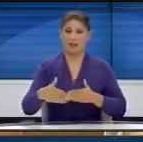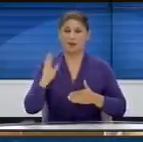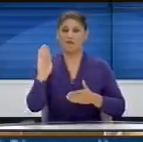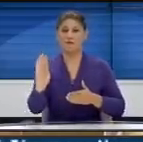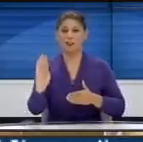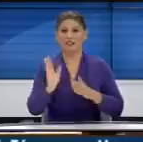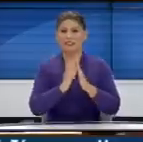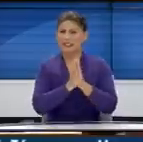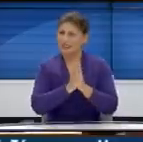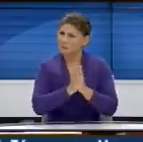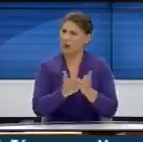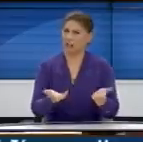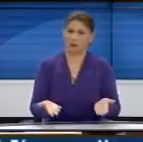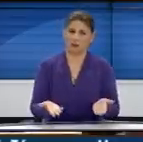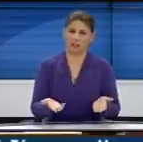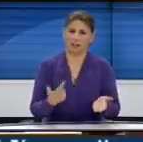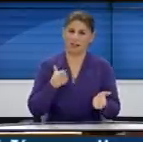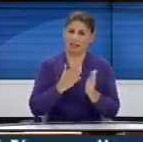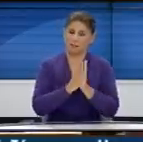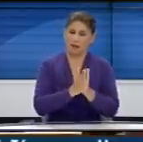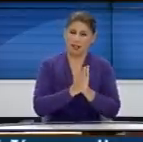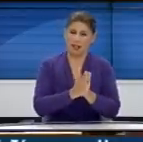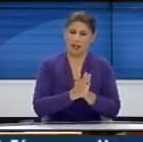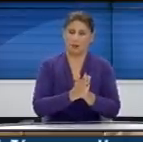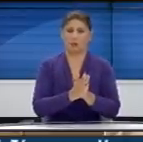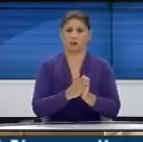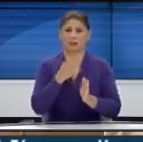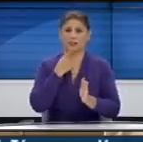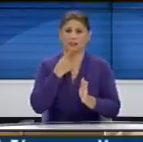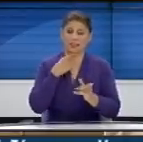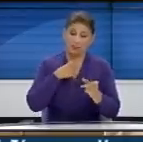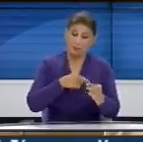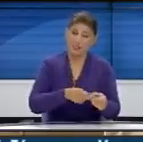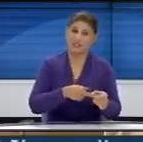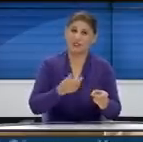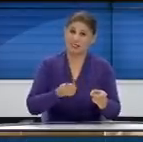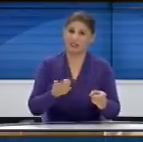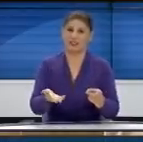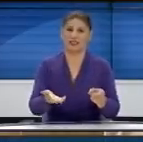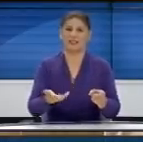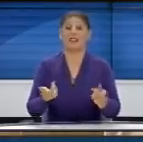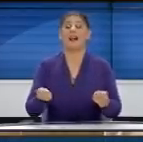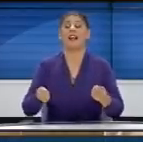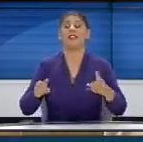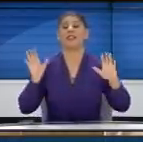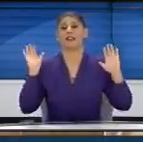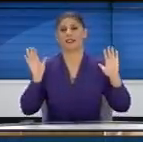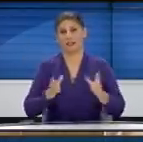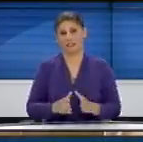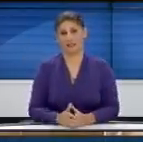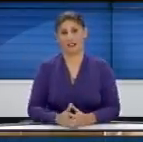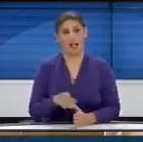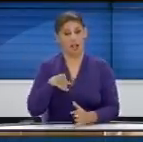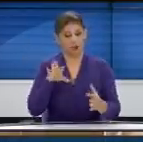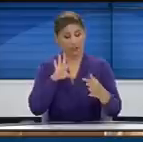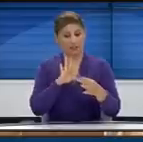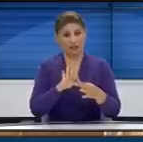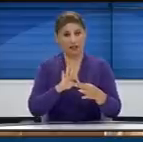Σας εκλιπαρούσα, σας παρακαλούσα. Σας απειλούσα να την κάνετε. Δεν την κάνετε. Αυτός ο